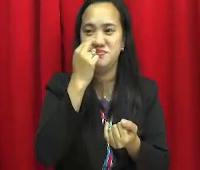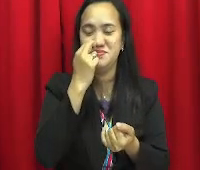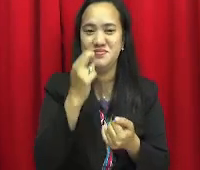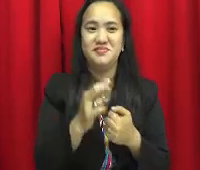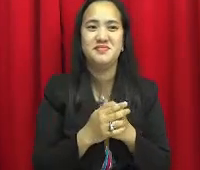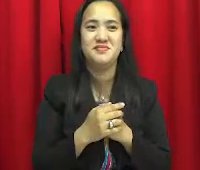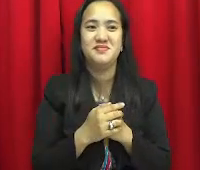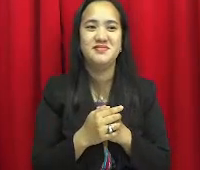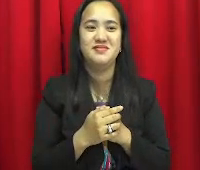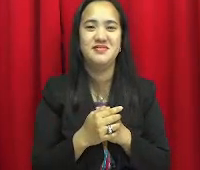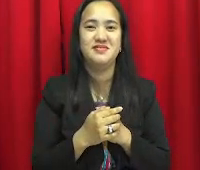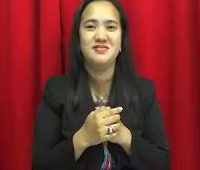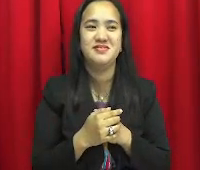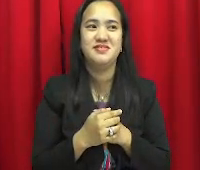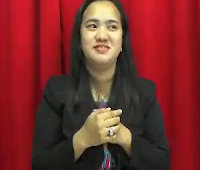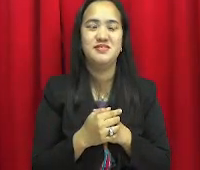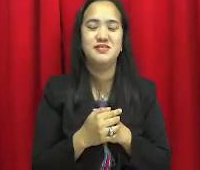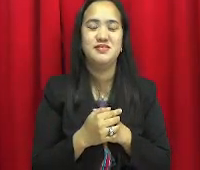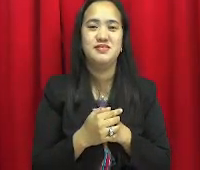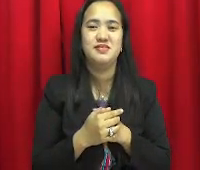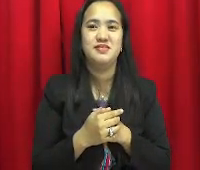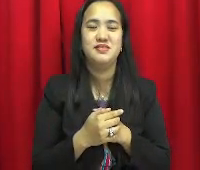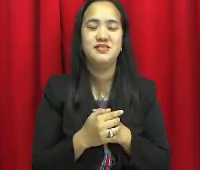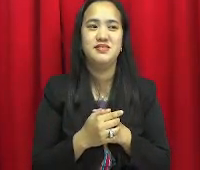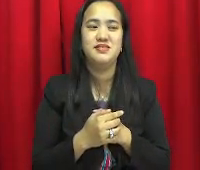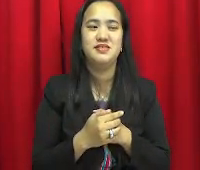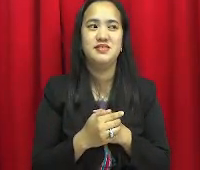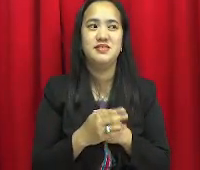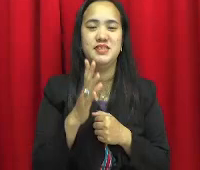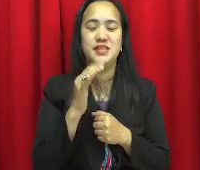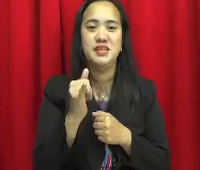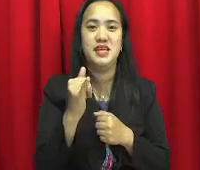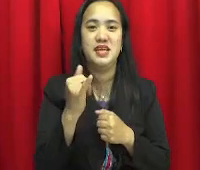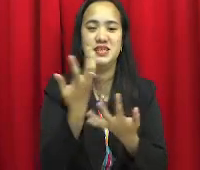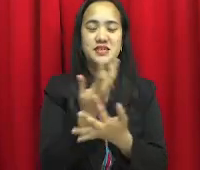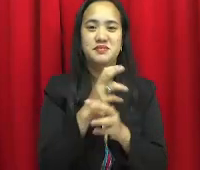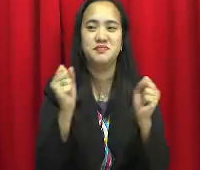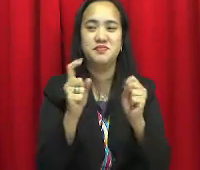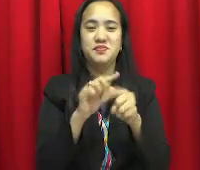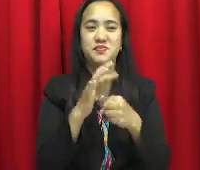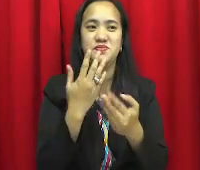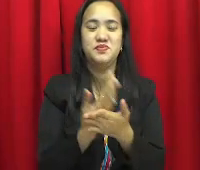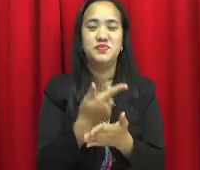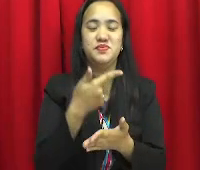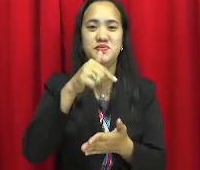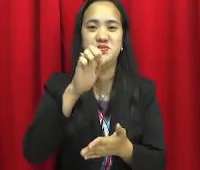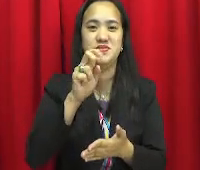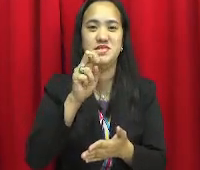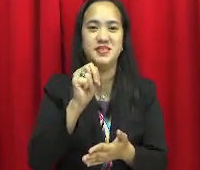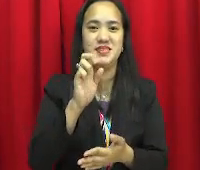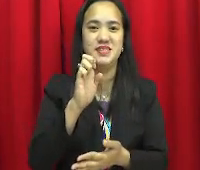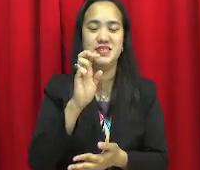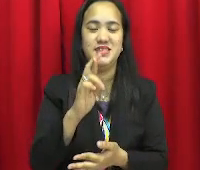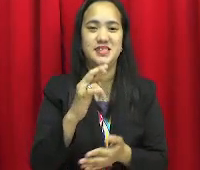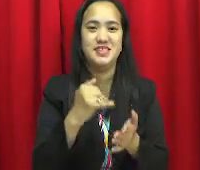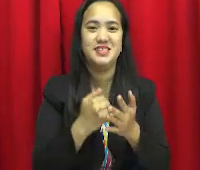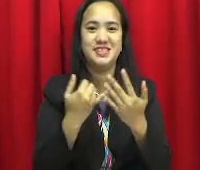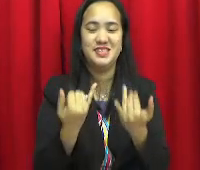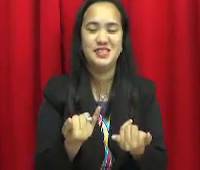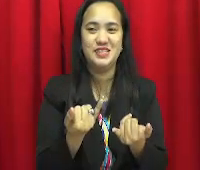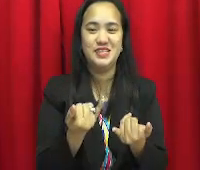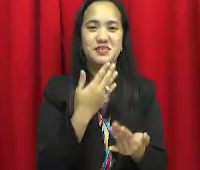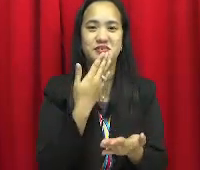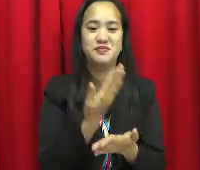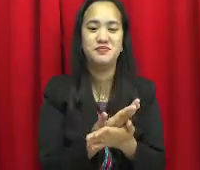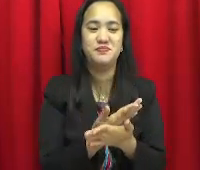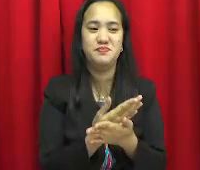mabuti. Ang kaligtasan ni Hiner ngayon, ha? Saan lahat na nakakaalam, nakasalalay sa mabuting gawa.